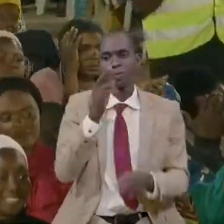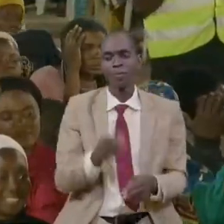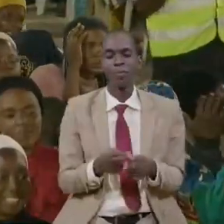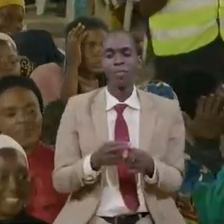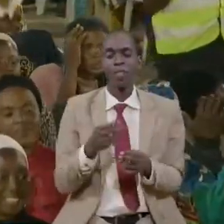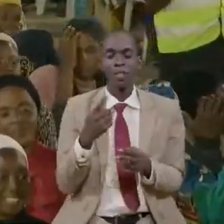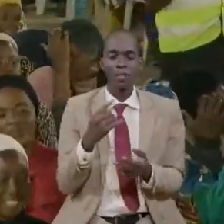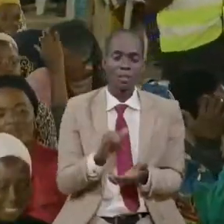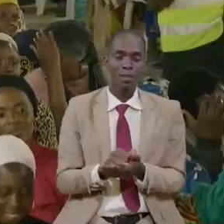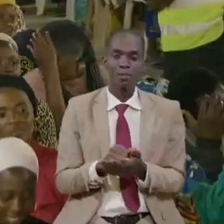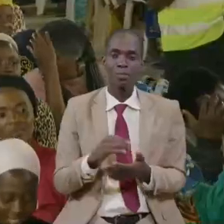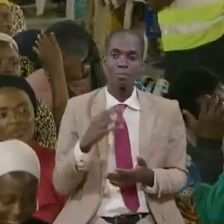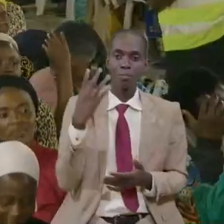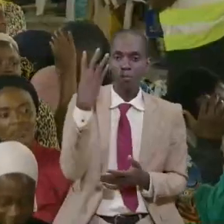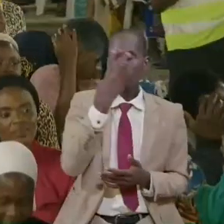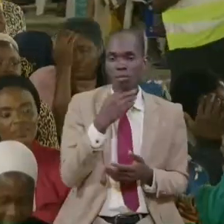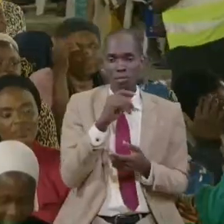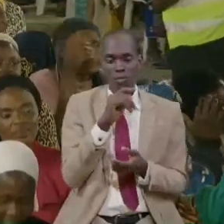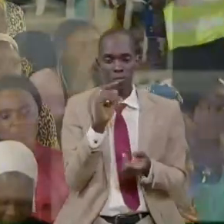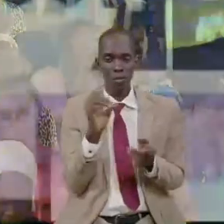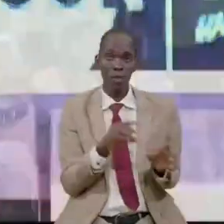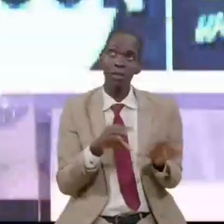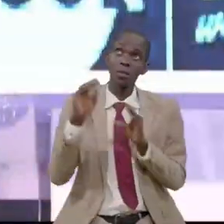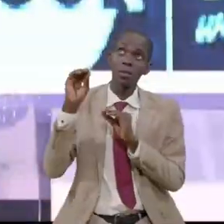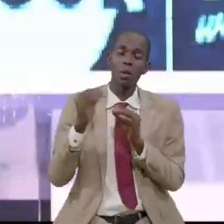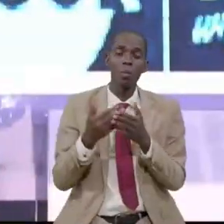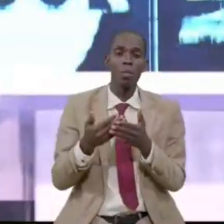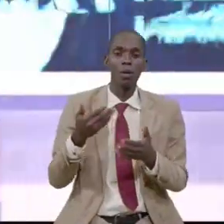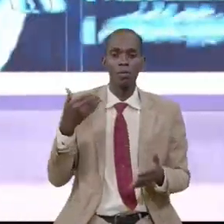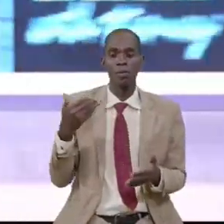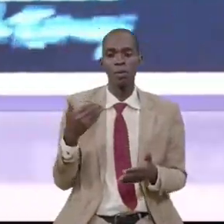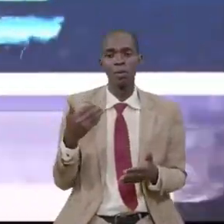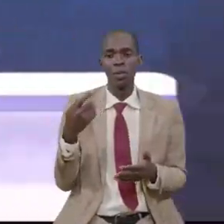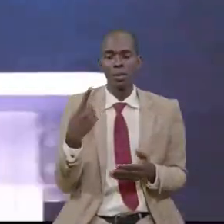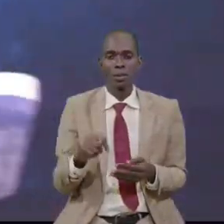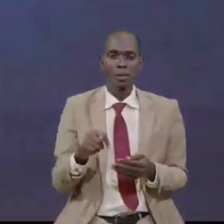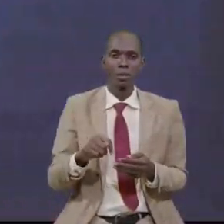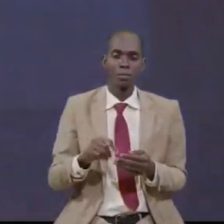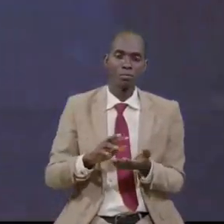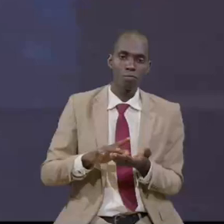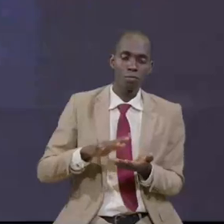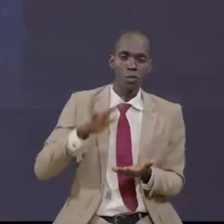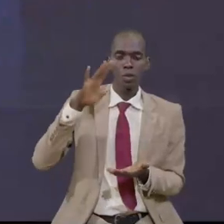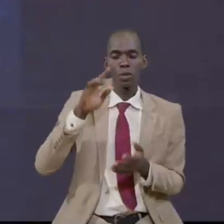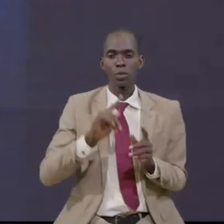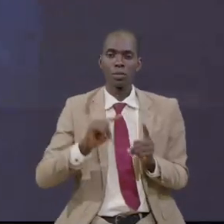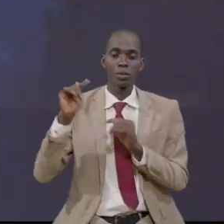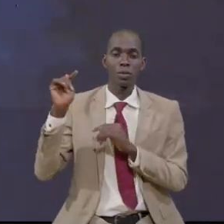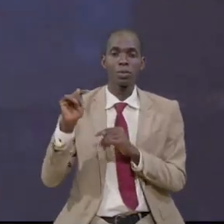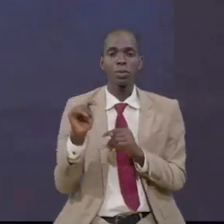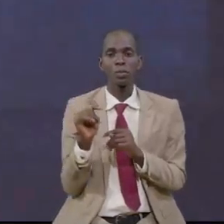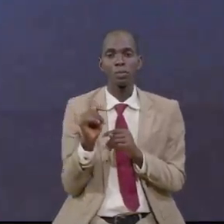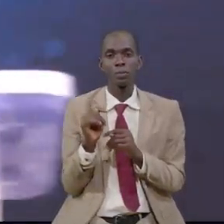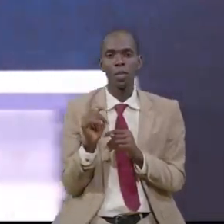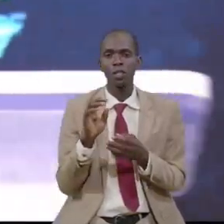La transformation gracieuse avant le transport glorieux. Nous allons voir trois points. Nous allons voir